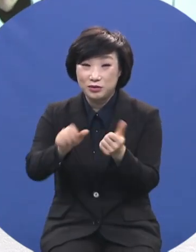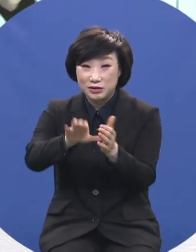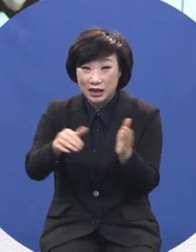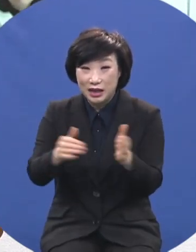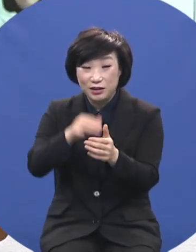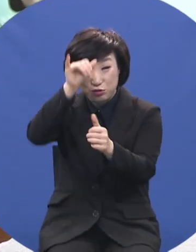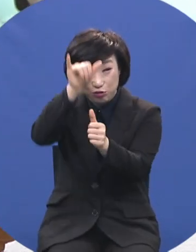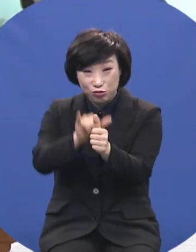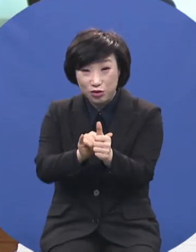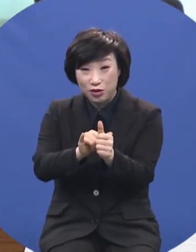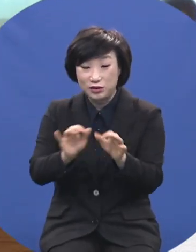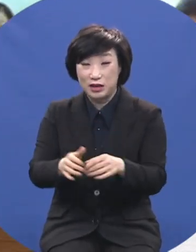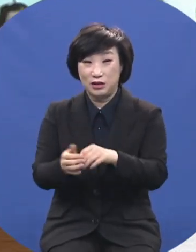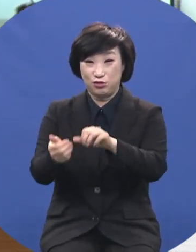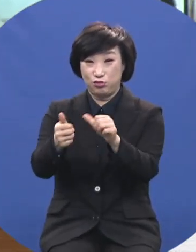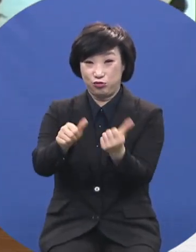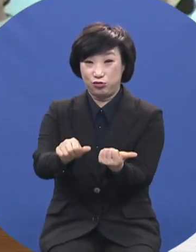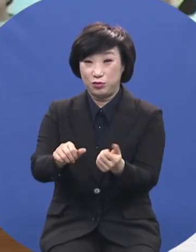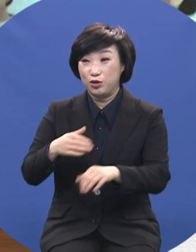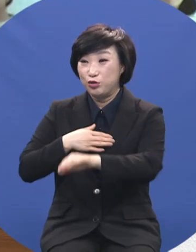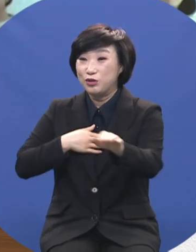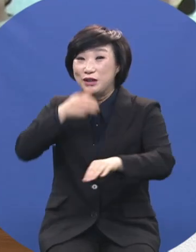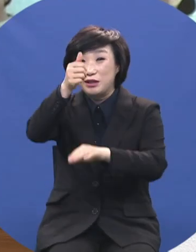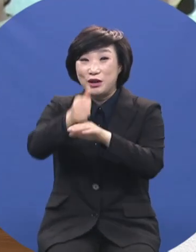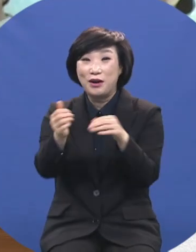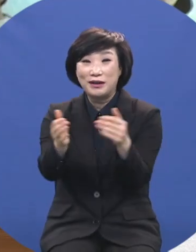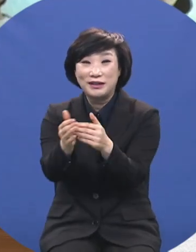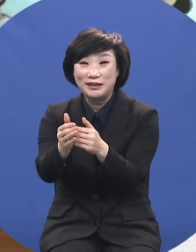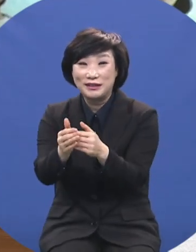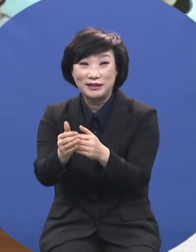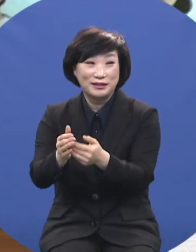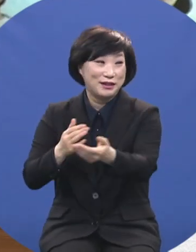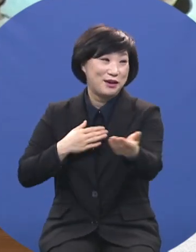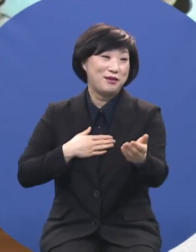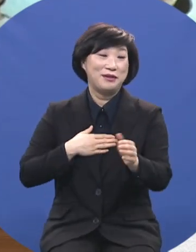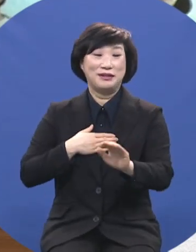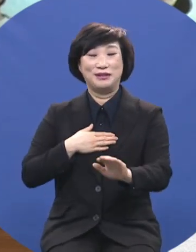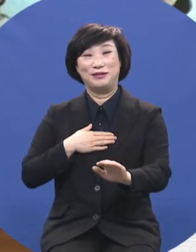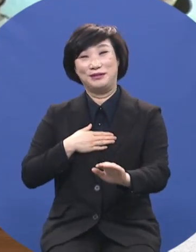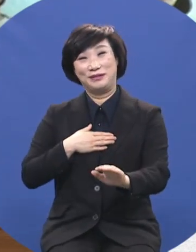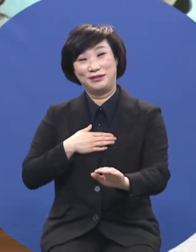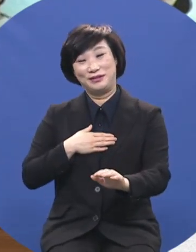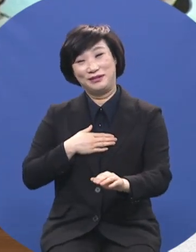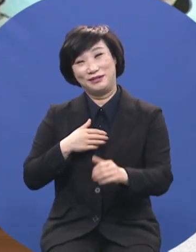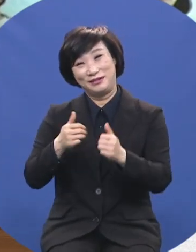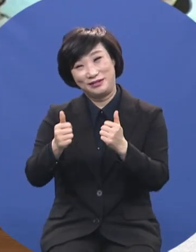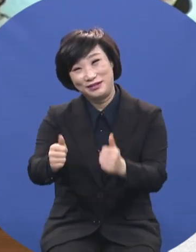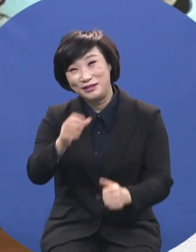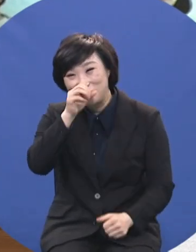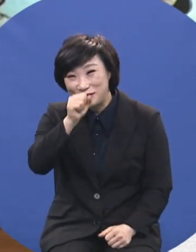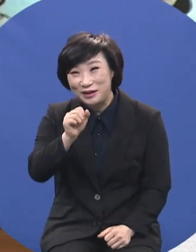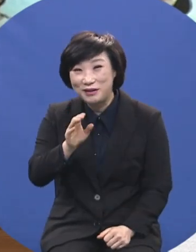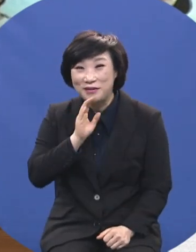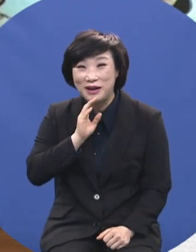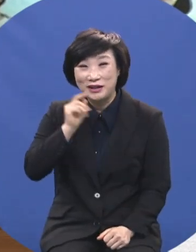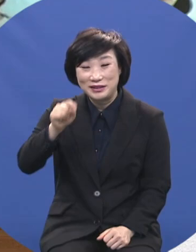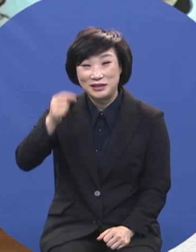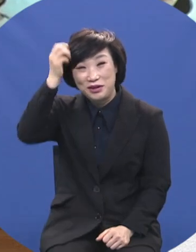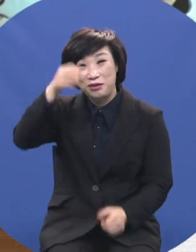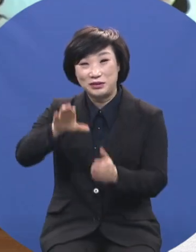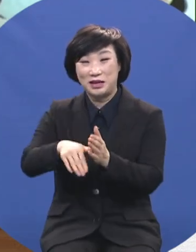죽도록 충성해야 죽음으로 작품을 마감할 수 있다면 얼마나 그 영혼의 때가